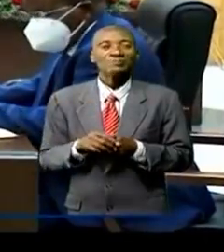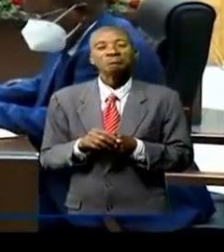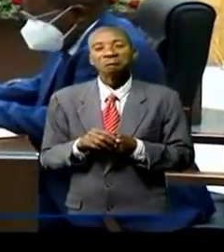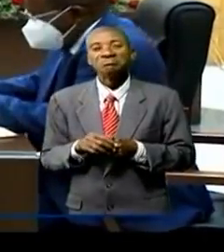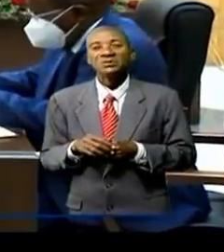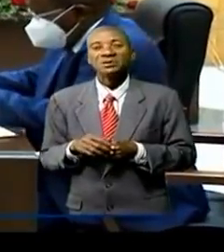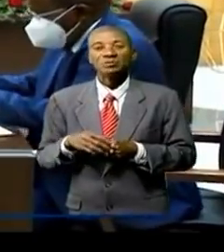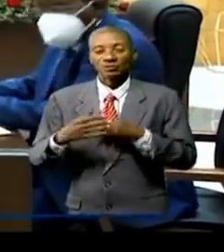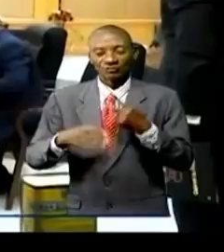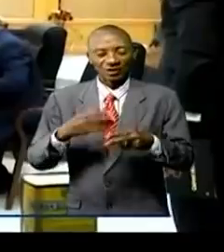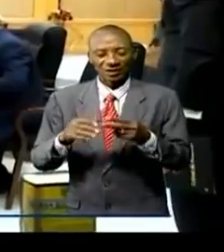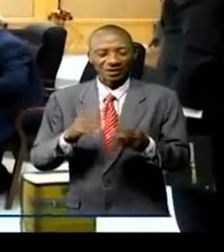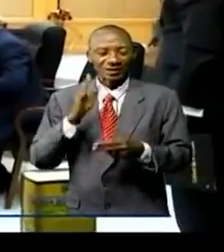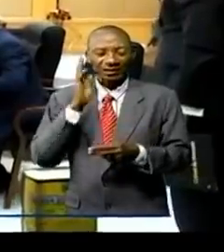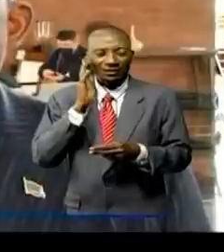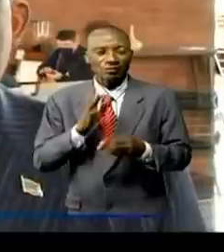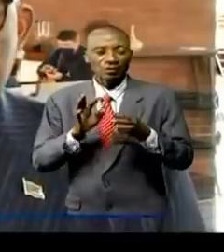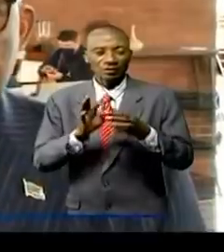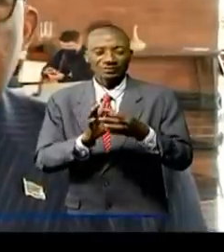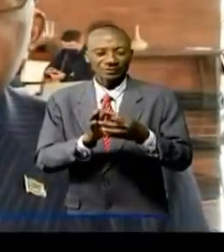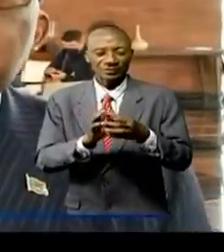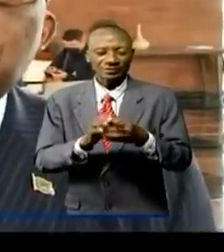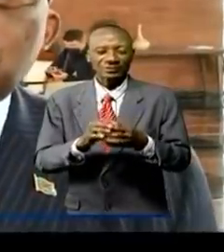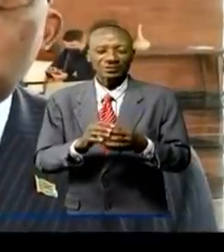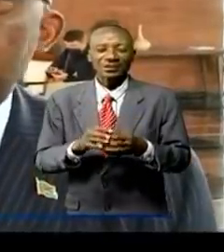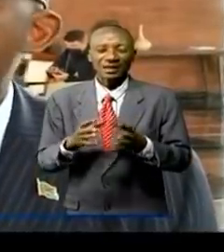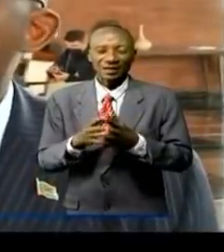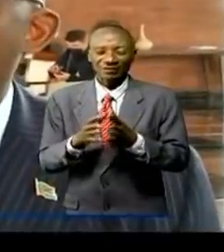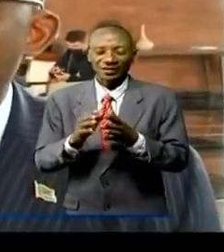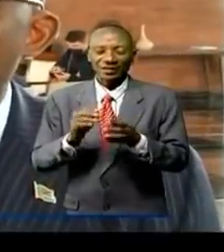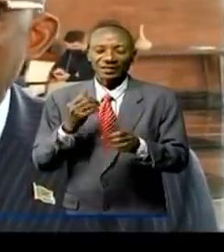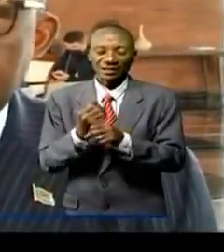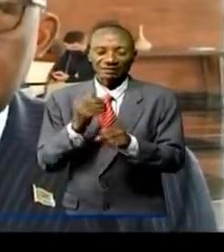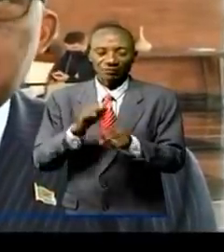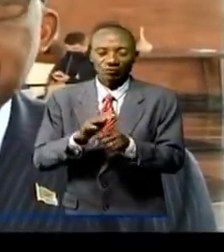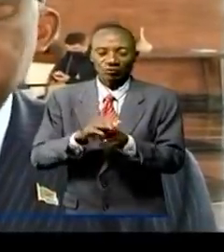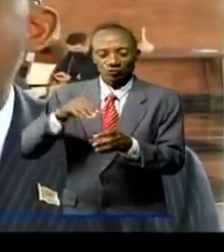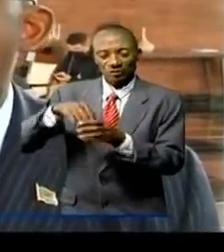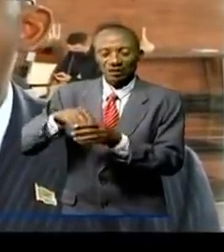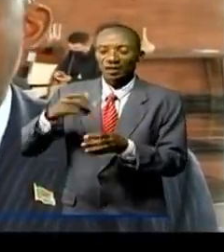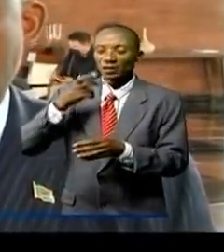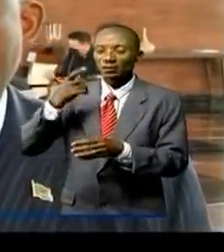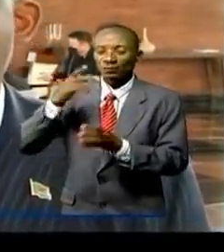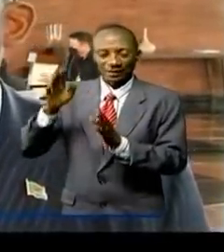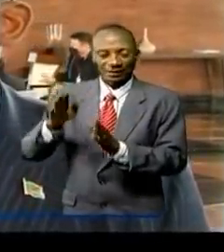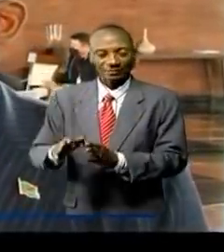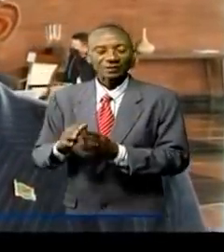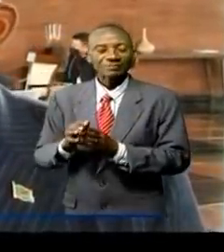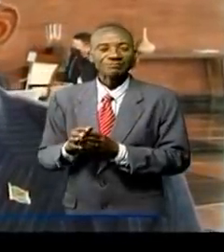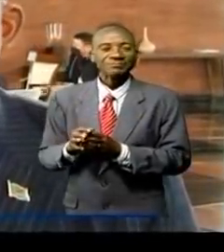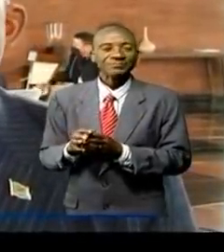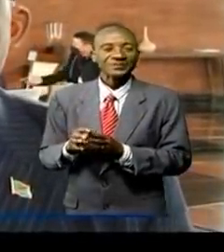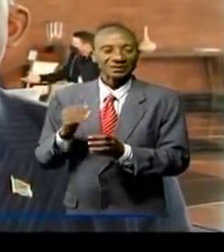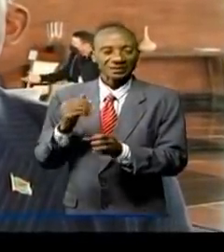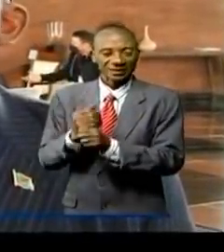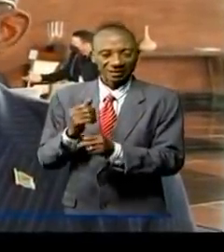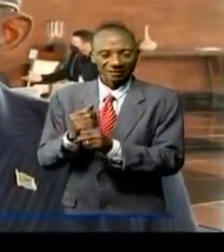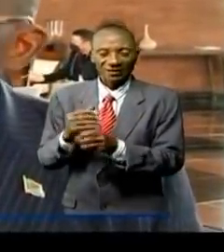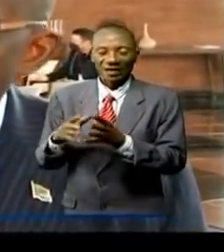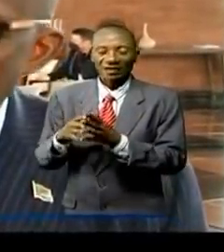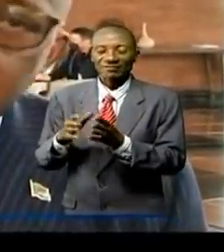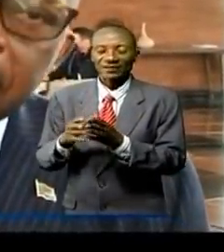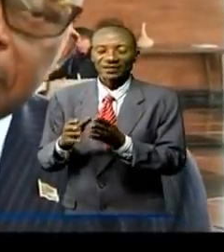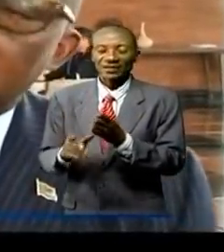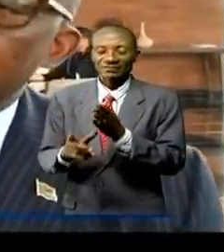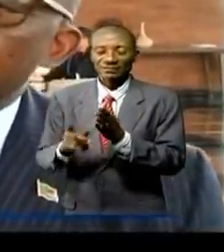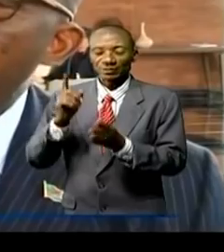ces accords au Parlement. C'est le travail auquel nous allons nous atteler, particulièrement moi-même comme ministre des Affaires étrangères et des